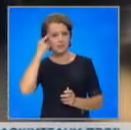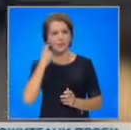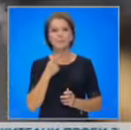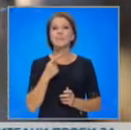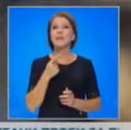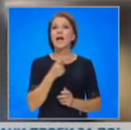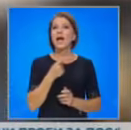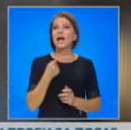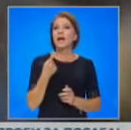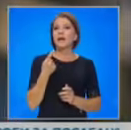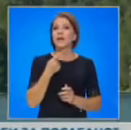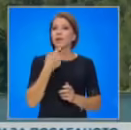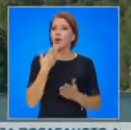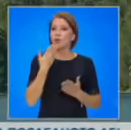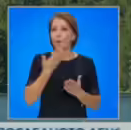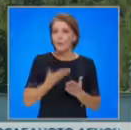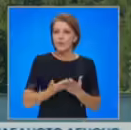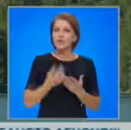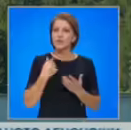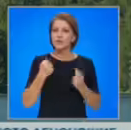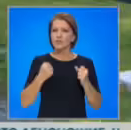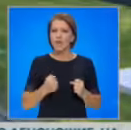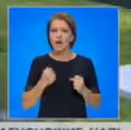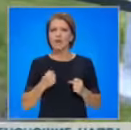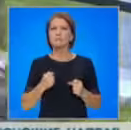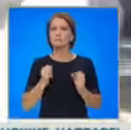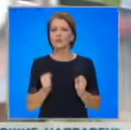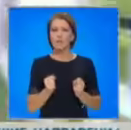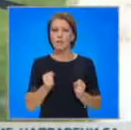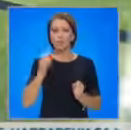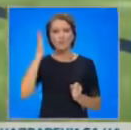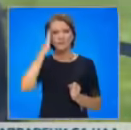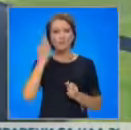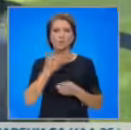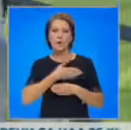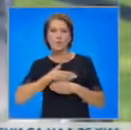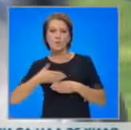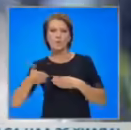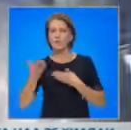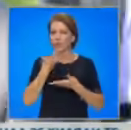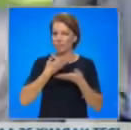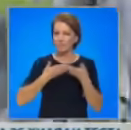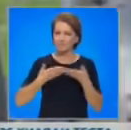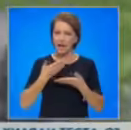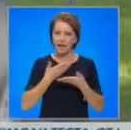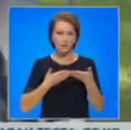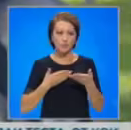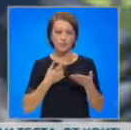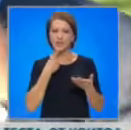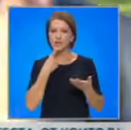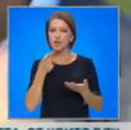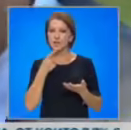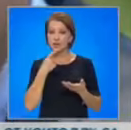премиера на Република Северна Македония обяви, че чака стабилно правителство в България, за да продължат разговорите и се надява, цитирам, Европейския съюз да